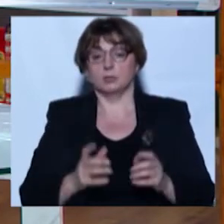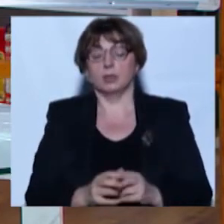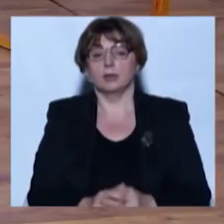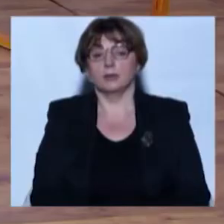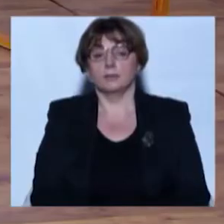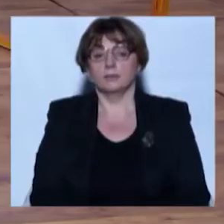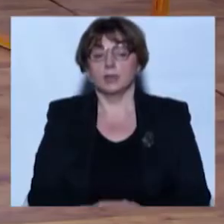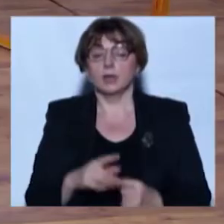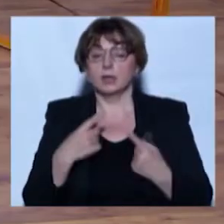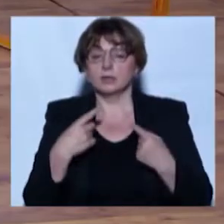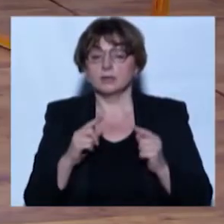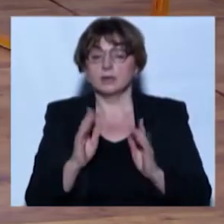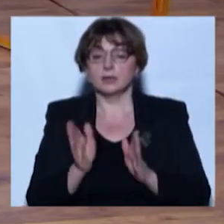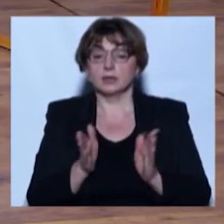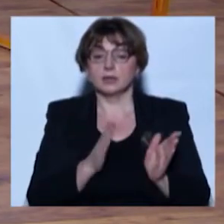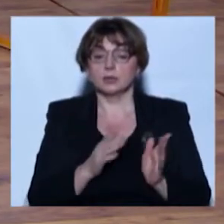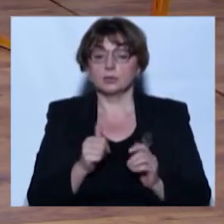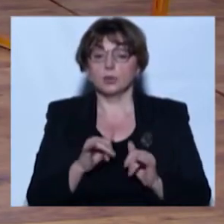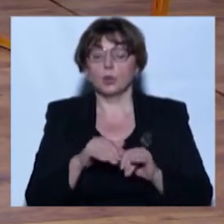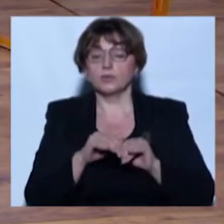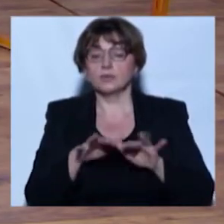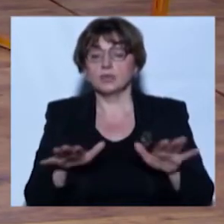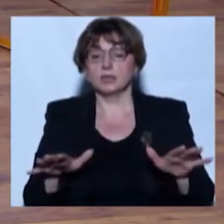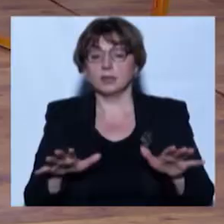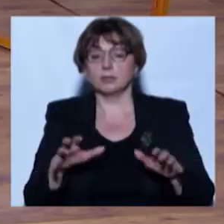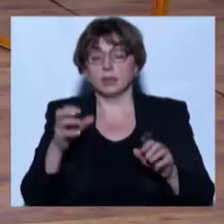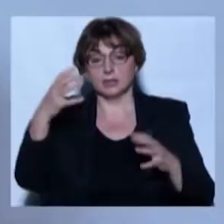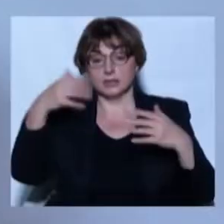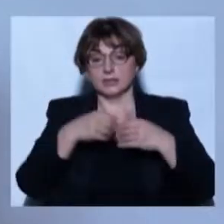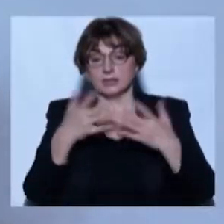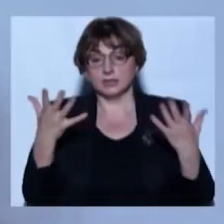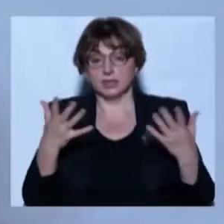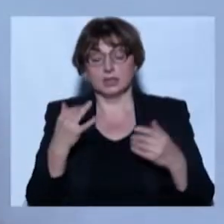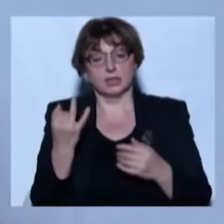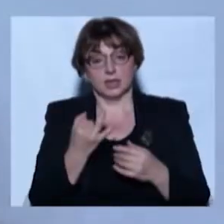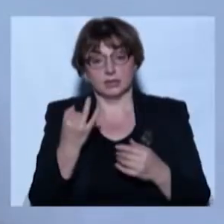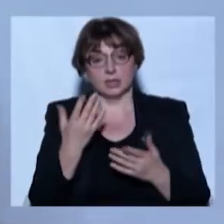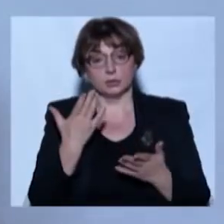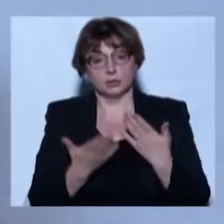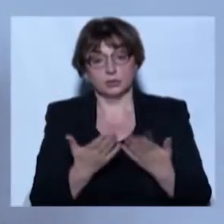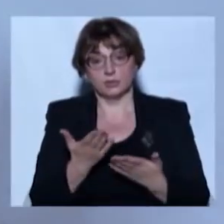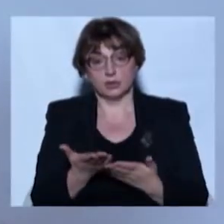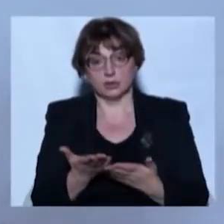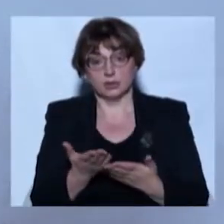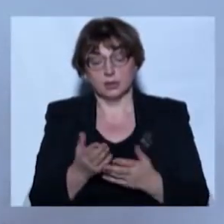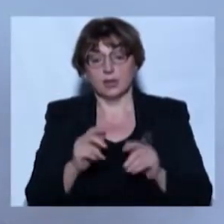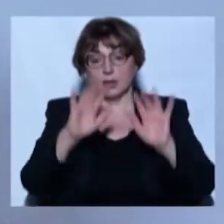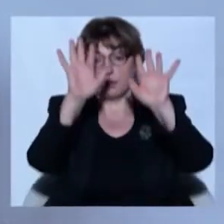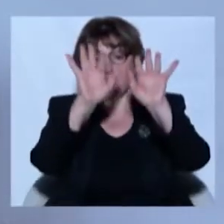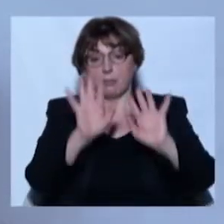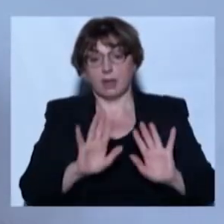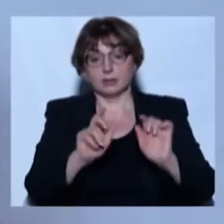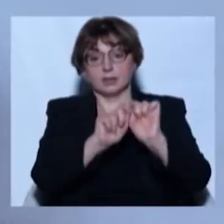տեղլա կատավիտետ սակ էտղսետ ու ռոգորվ ծել դեպա սինատլի, ալբատ գա ինտերեսետ։ Թու տք են պարդաս